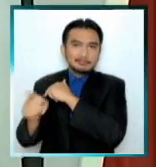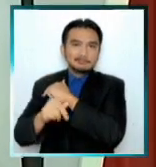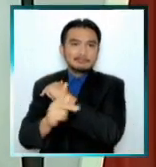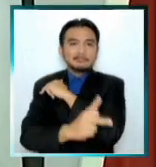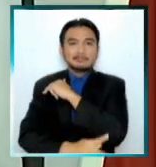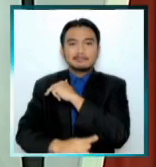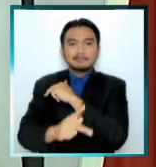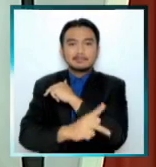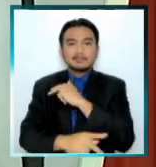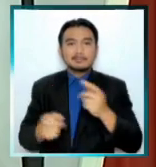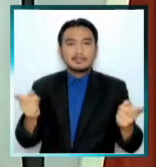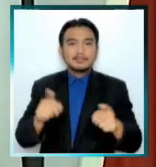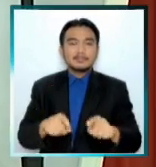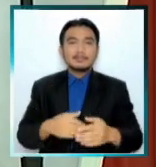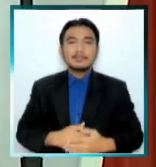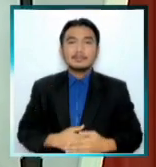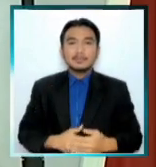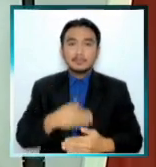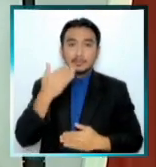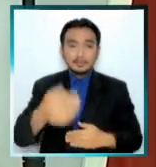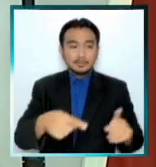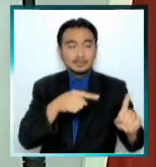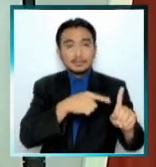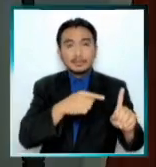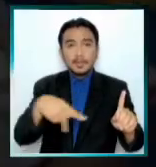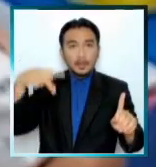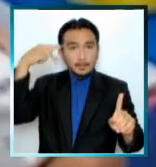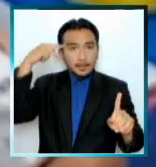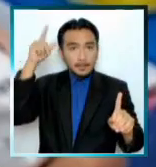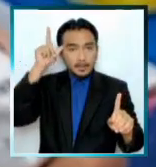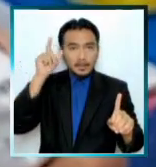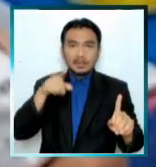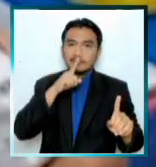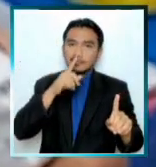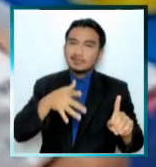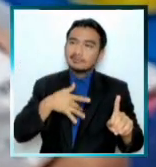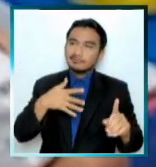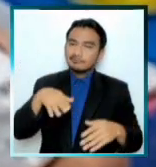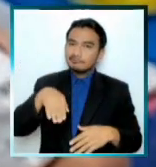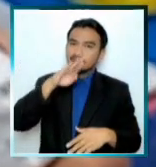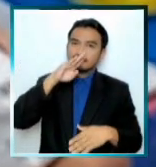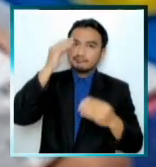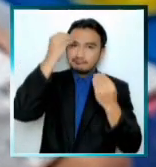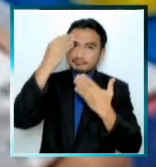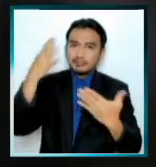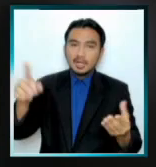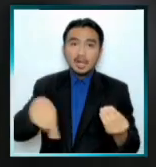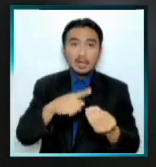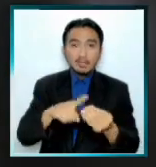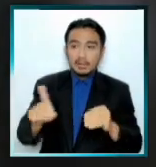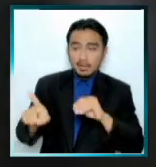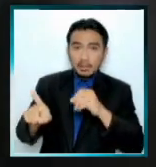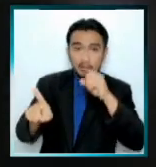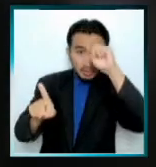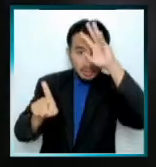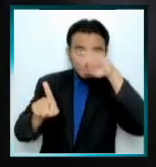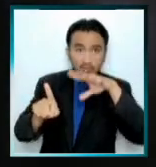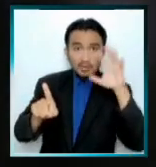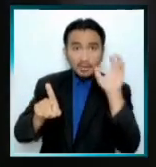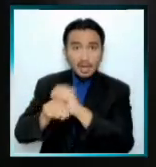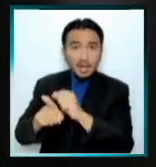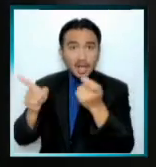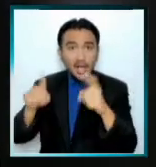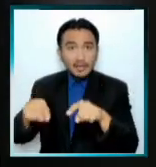Twitter inilabas si Senator Ping Lacson ang kanyang pagkadismaya sa nangyari sa isang lolo na inaresto matapos raw